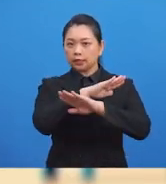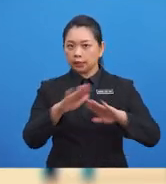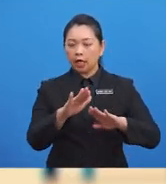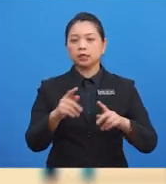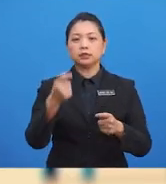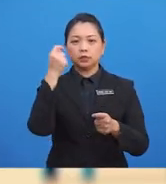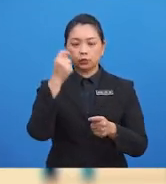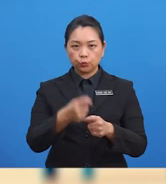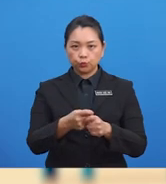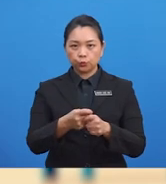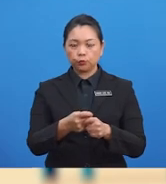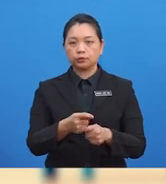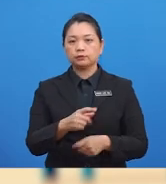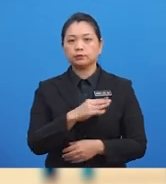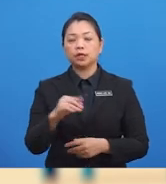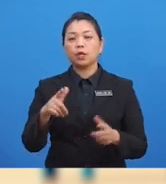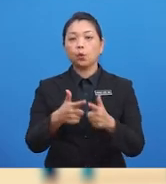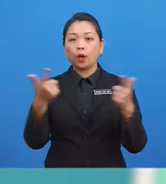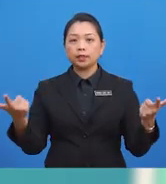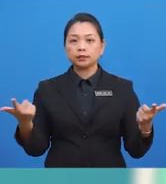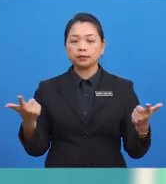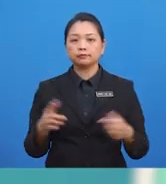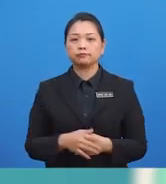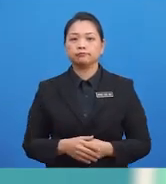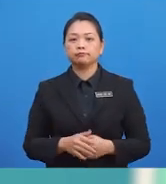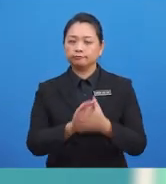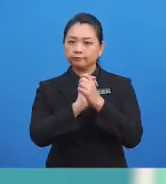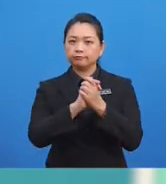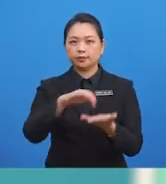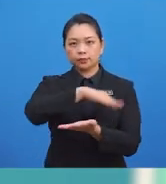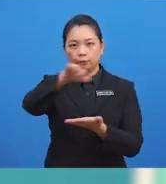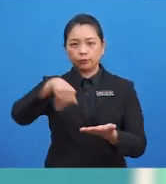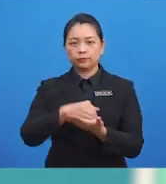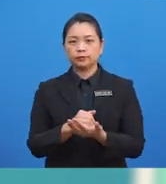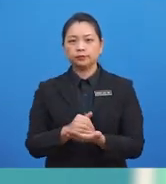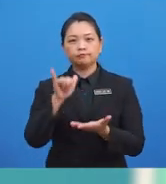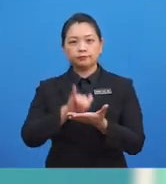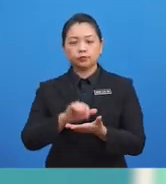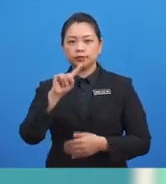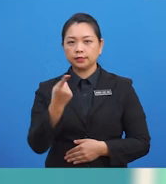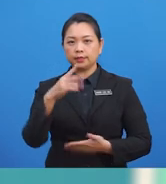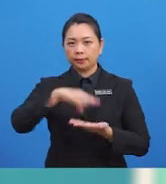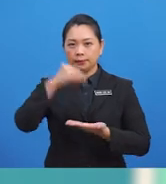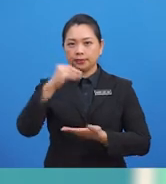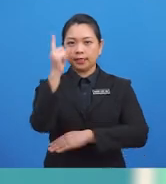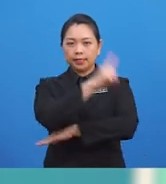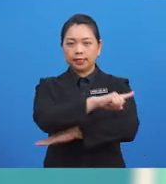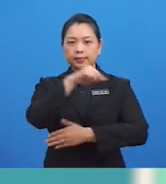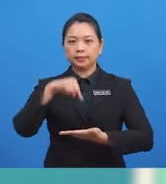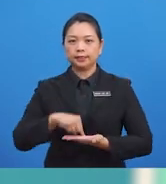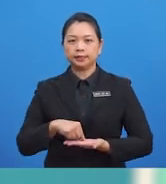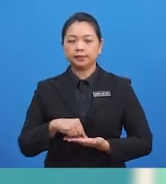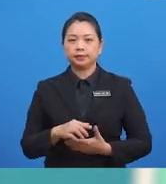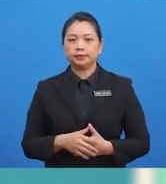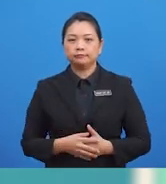tentu dan luas suatu rantau. Tahniah semua. Sekian saja sesi pembelajaran